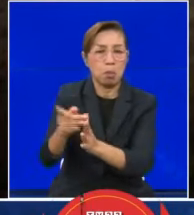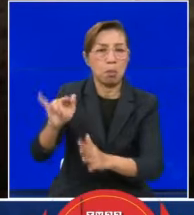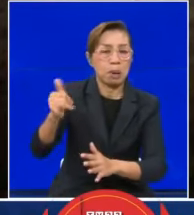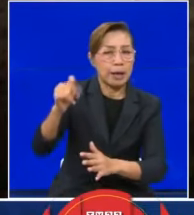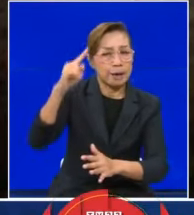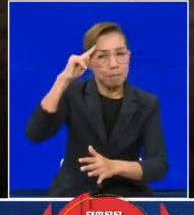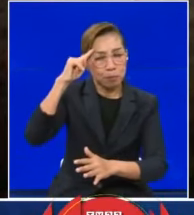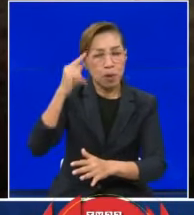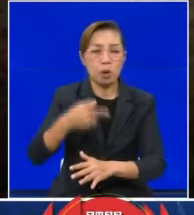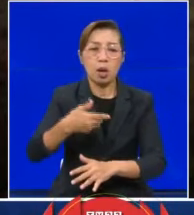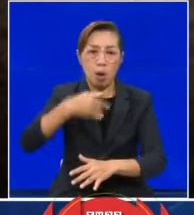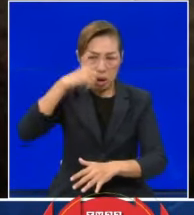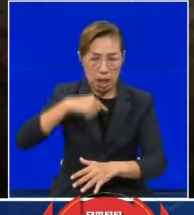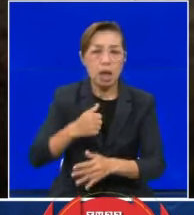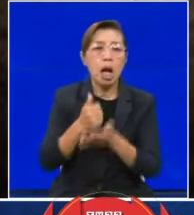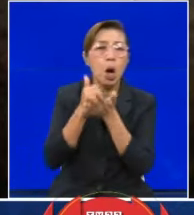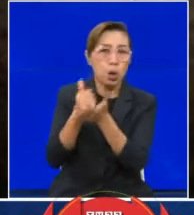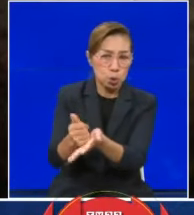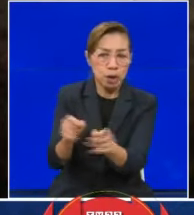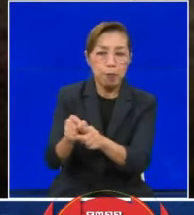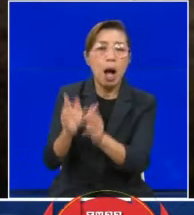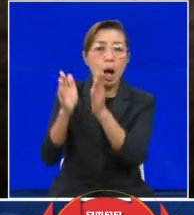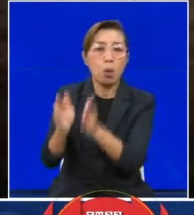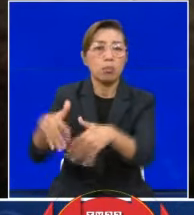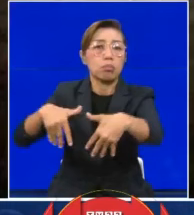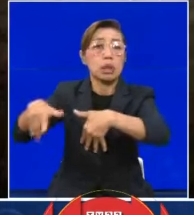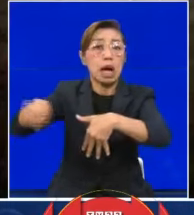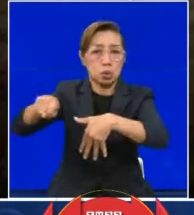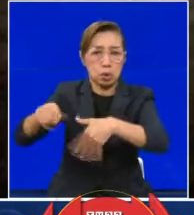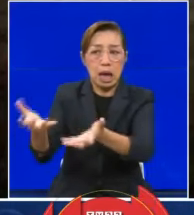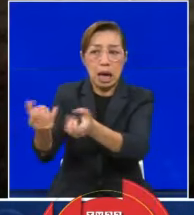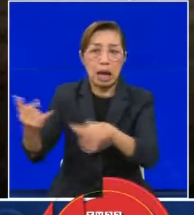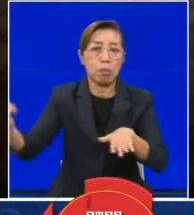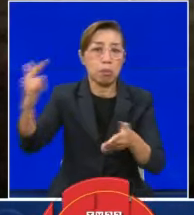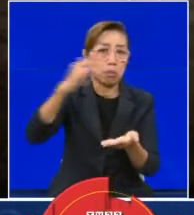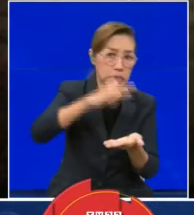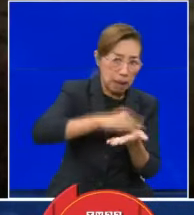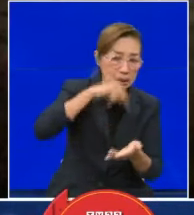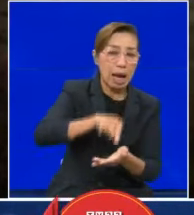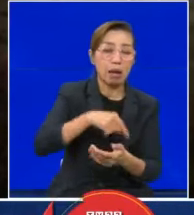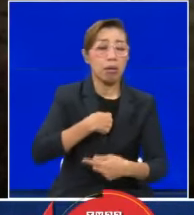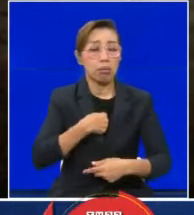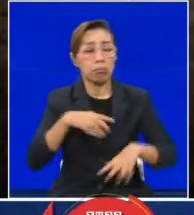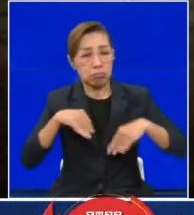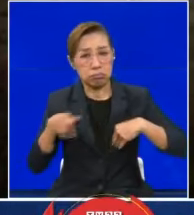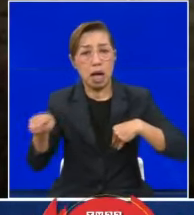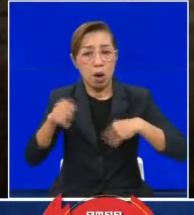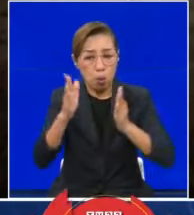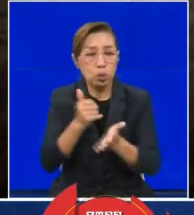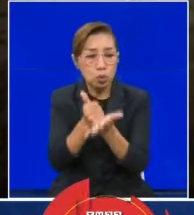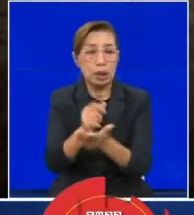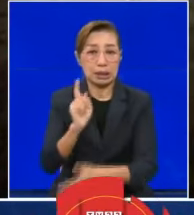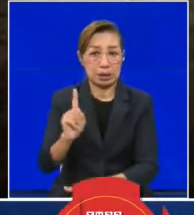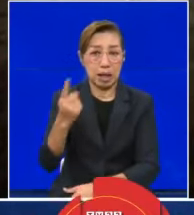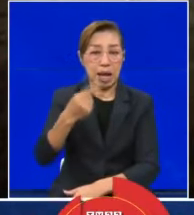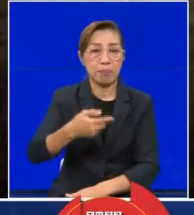ความจำเป็นต้องขอความช่วยเหลือประเทศไทยในเรื่องของมนุษยธรรมซึ่งเราตอบรับในเรื่องของมนุษยธรรมรอบแรกขอมา3